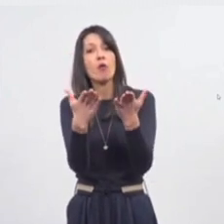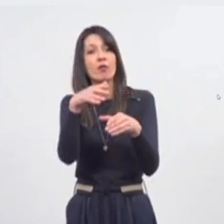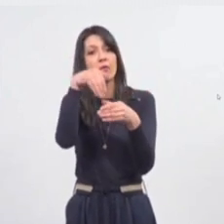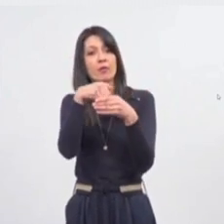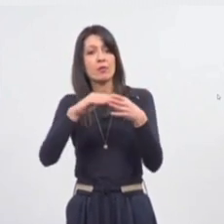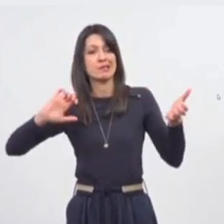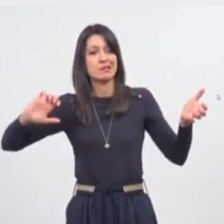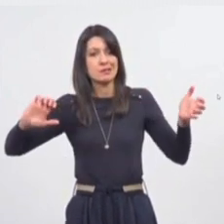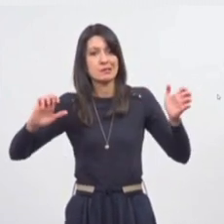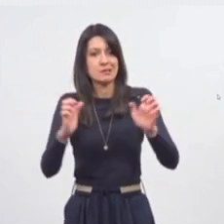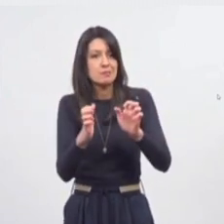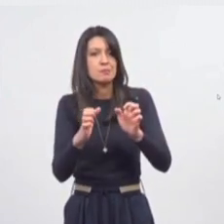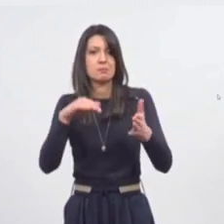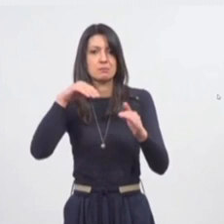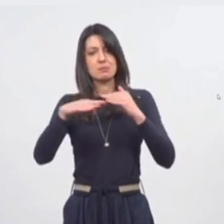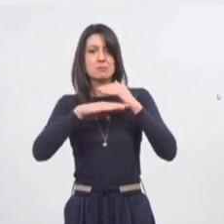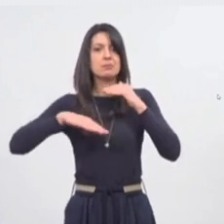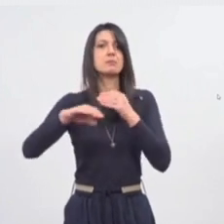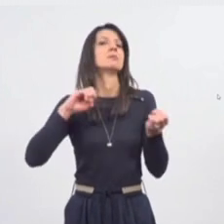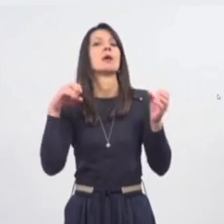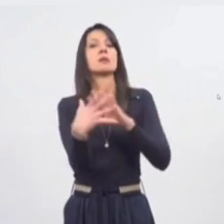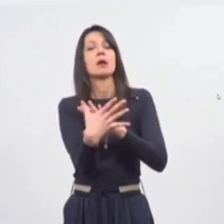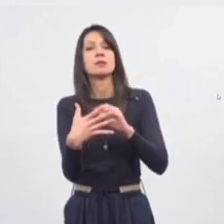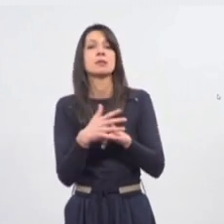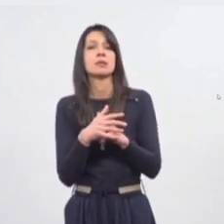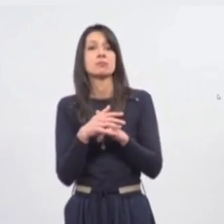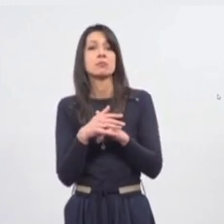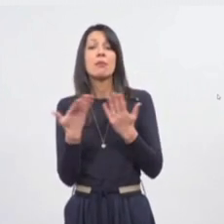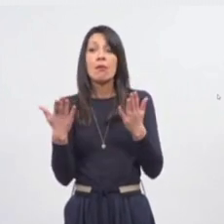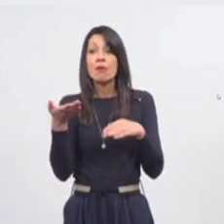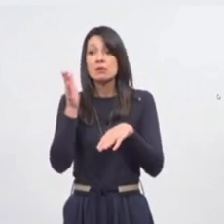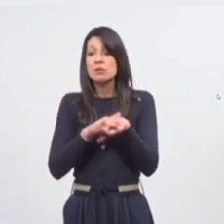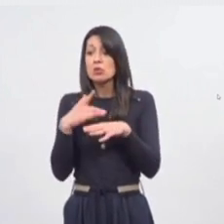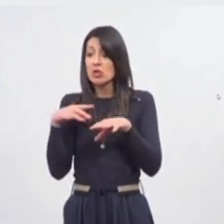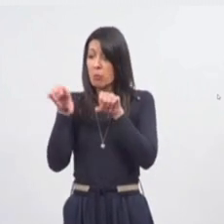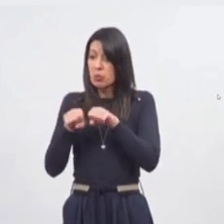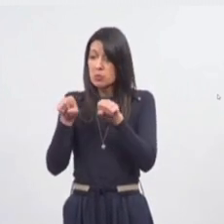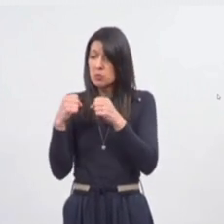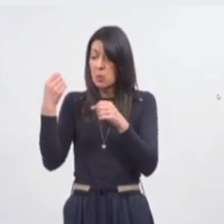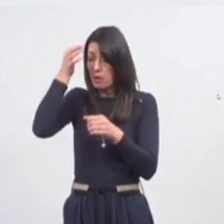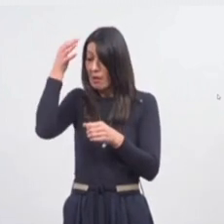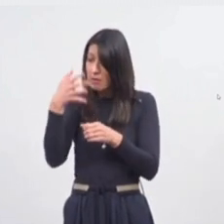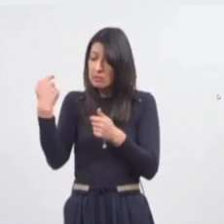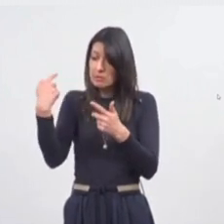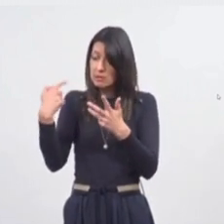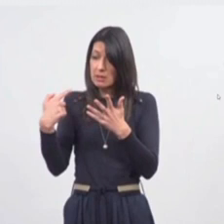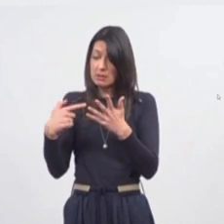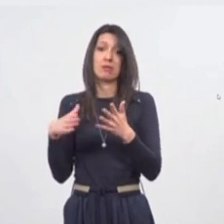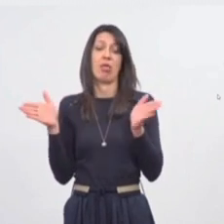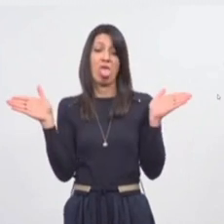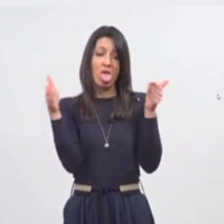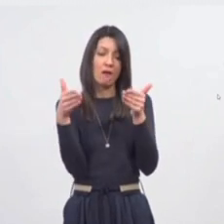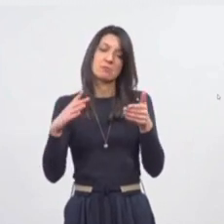d'œuvres au détriment de tout un pan de la création et de la production. Cela affecterait gravement